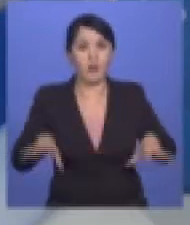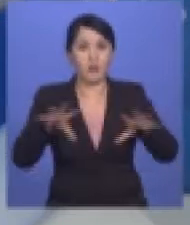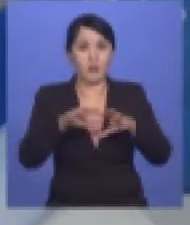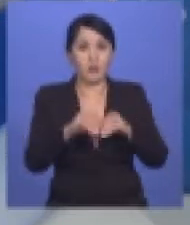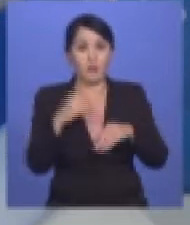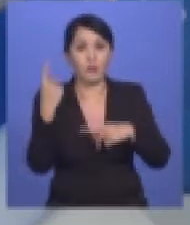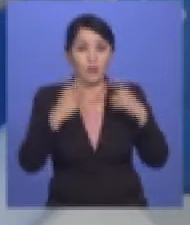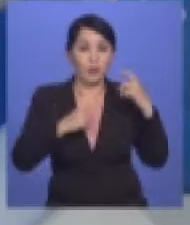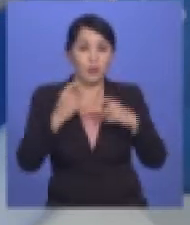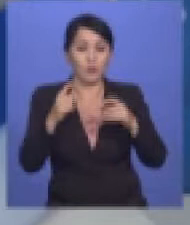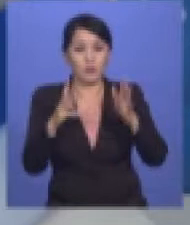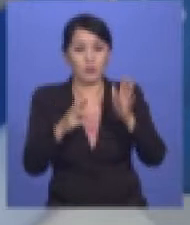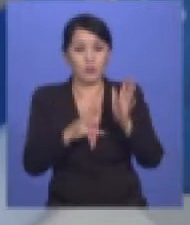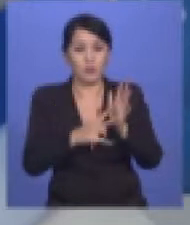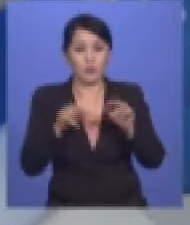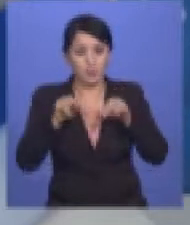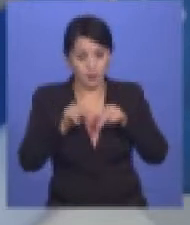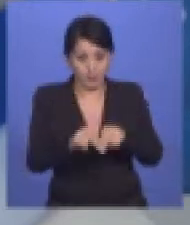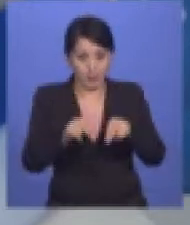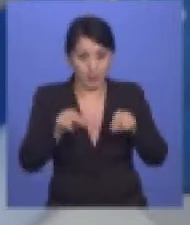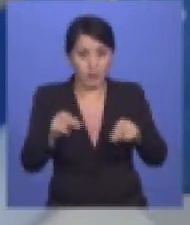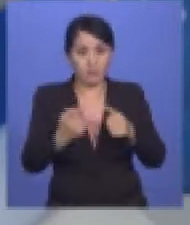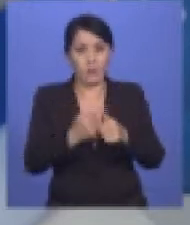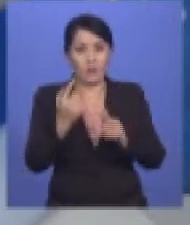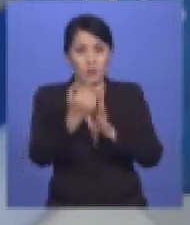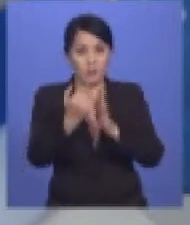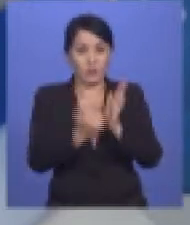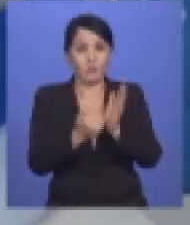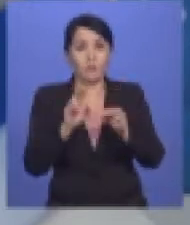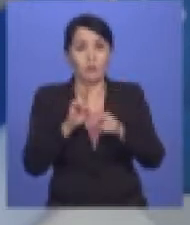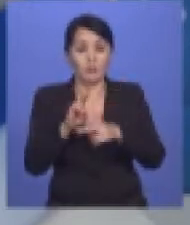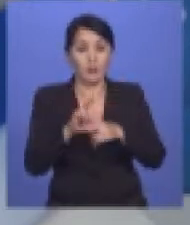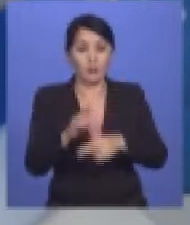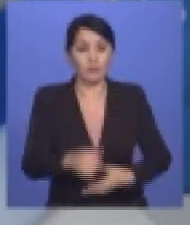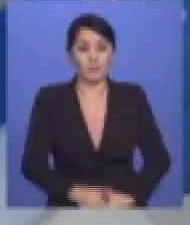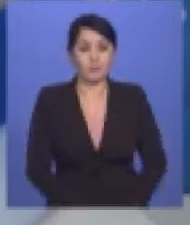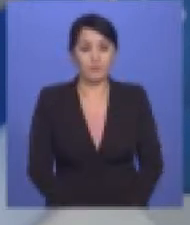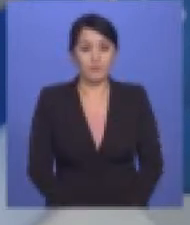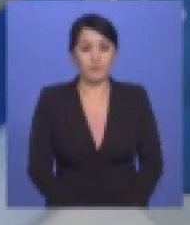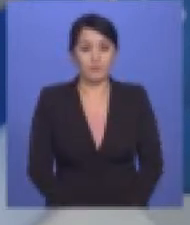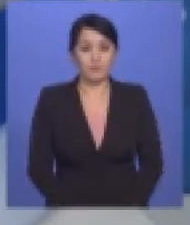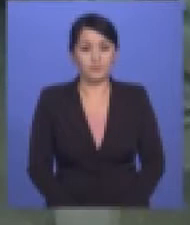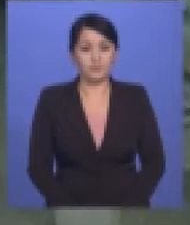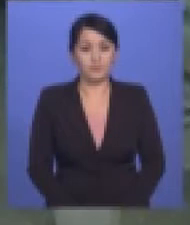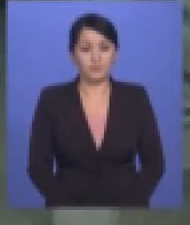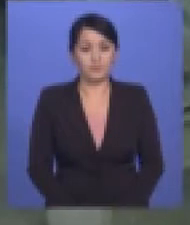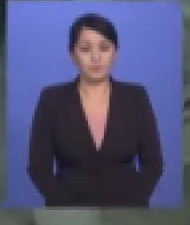табысталды. Жалпы бүгіндері колледждерде 80 петропавлдық аталмыш бағдарлама бойынша білім алуда.